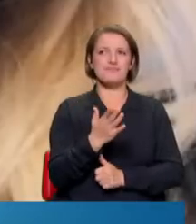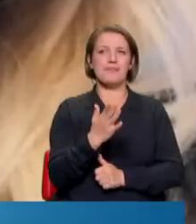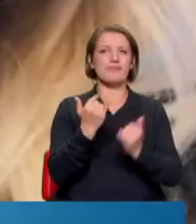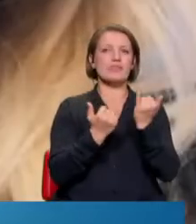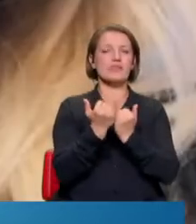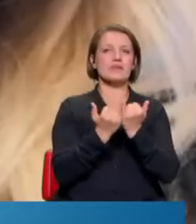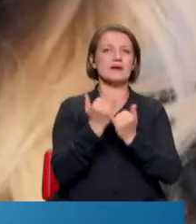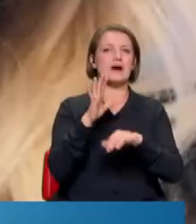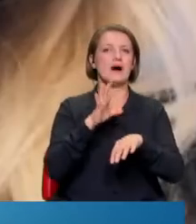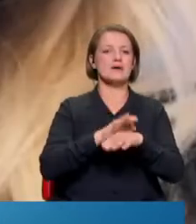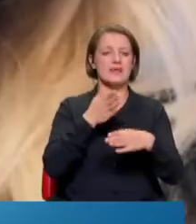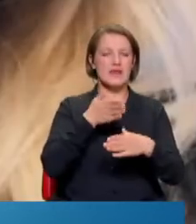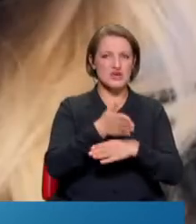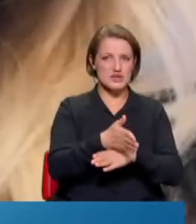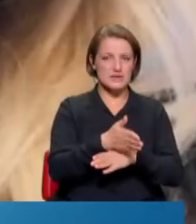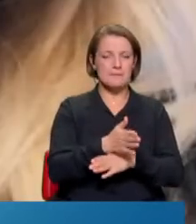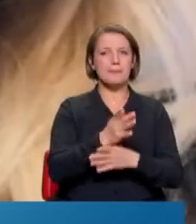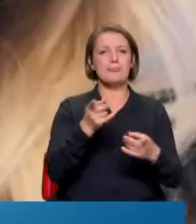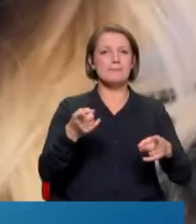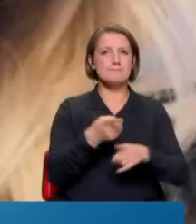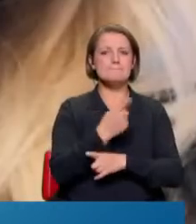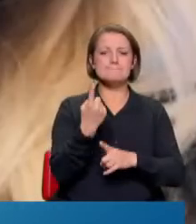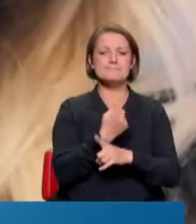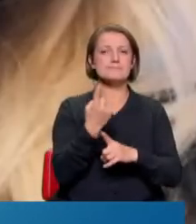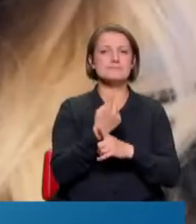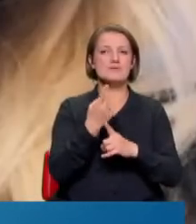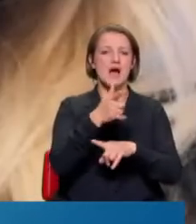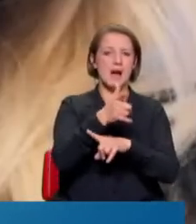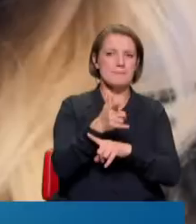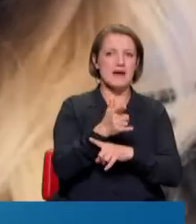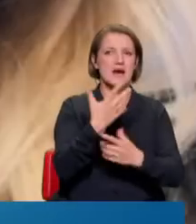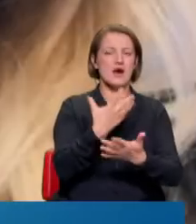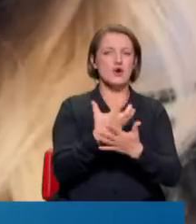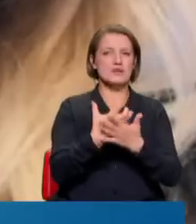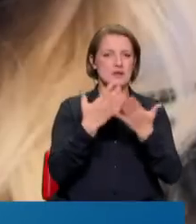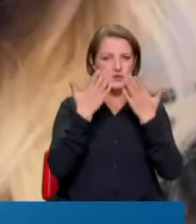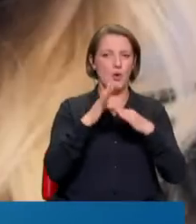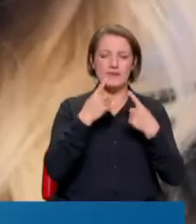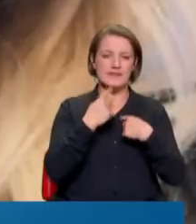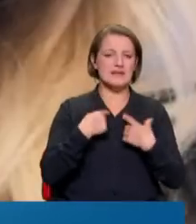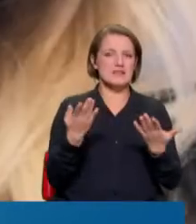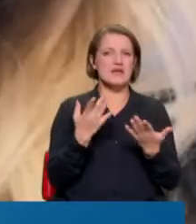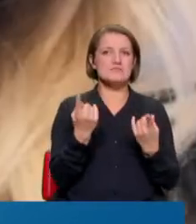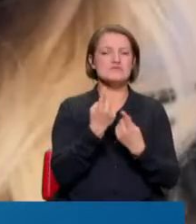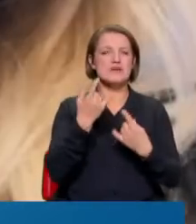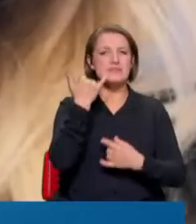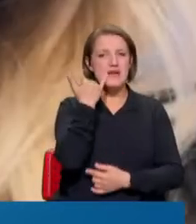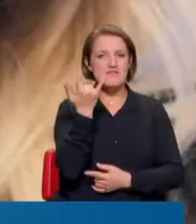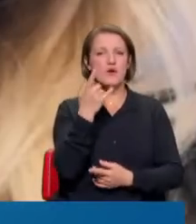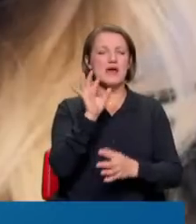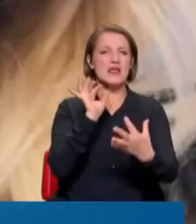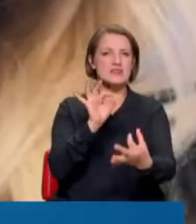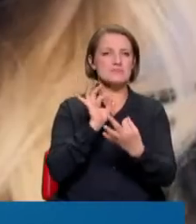kardeşime hastane girişi vesaire hiçbir şekilde kamera kayıtları yok denildi hiçbir şekilde telefonla